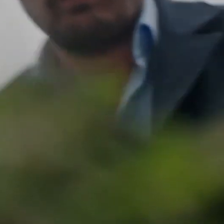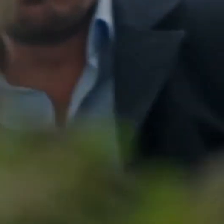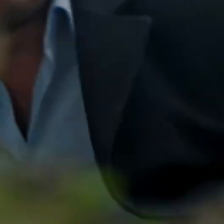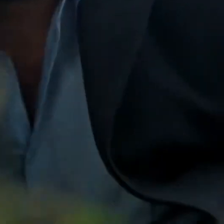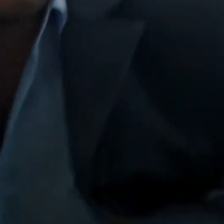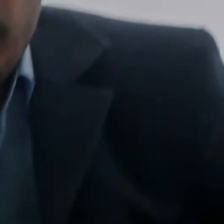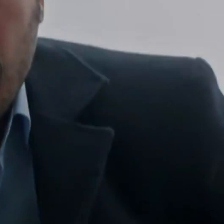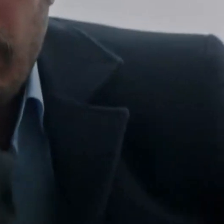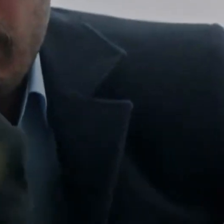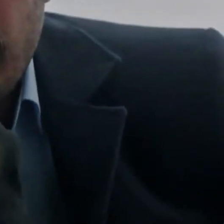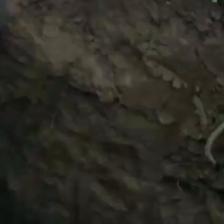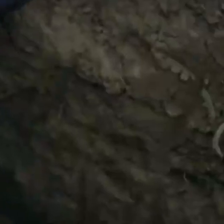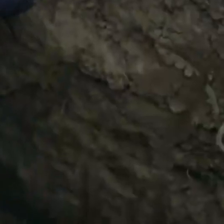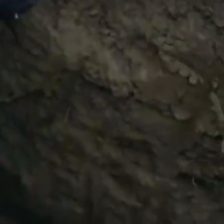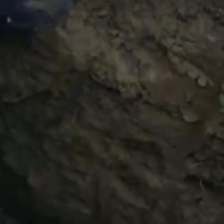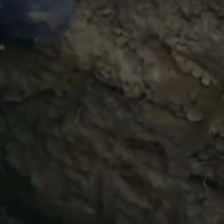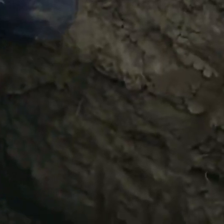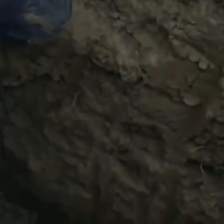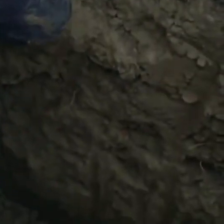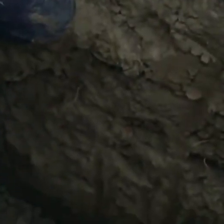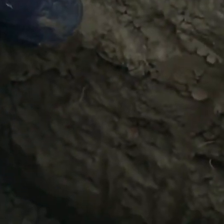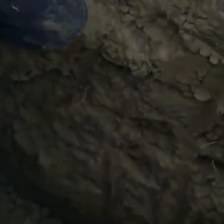Orallar panikle çukurun başında.